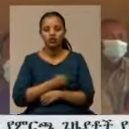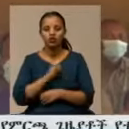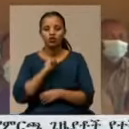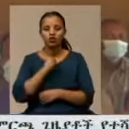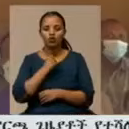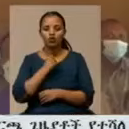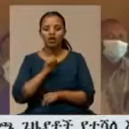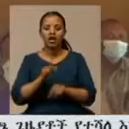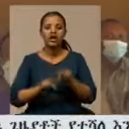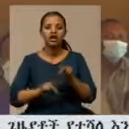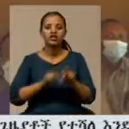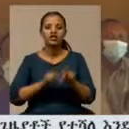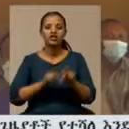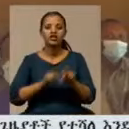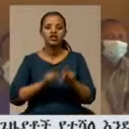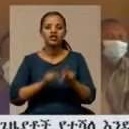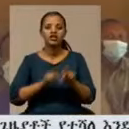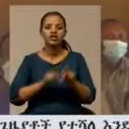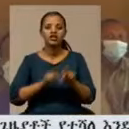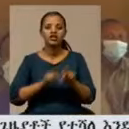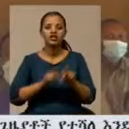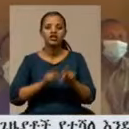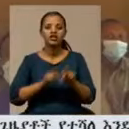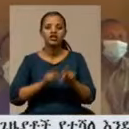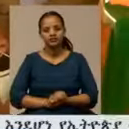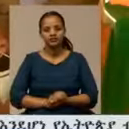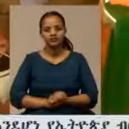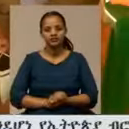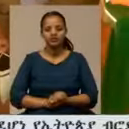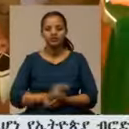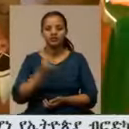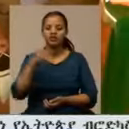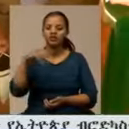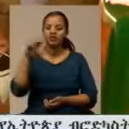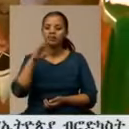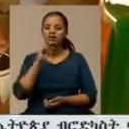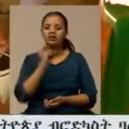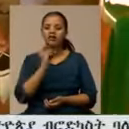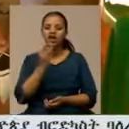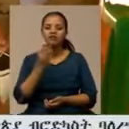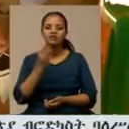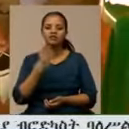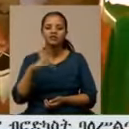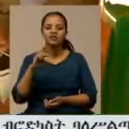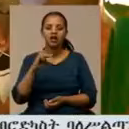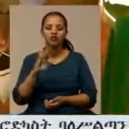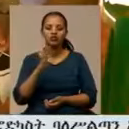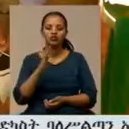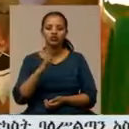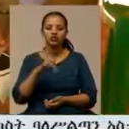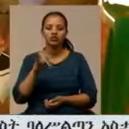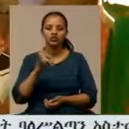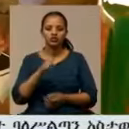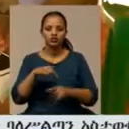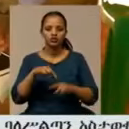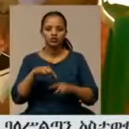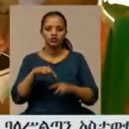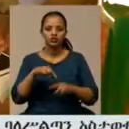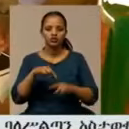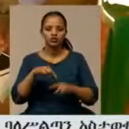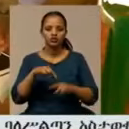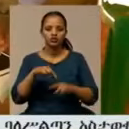የኦሮሚያ ህዝብና መንግስት ምዕራብና የምስራቅ ጉጂ ዞን